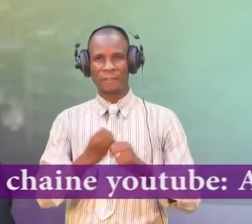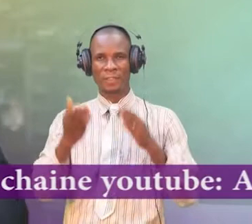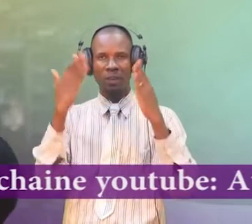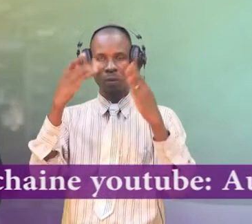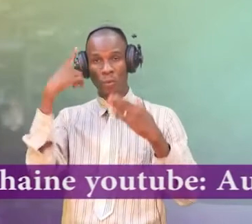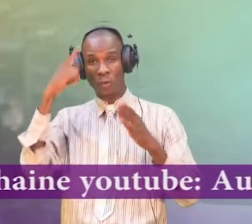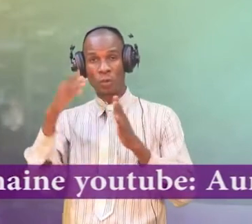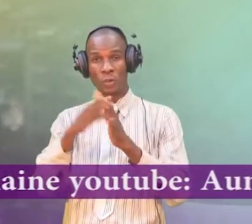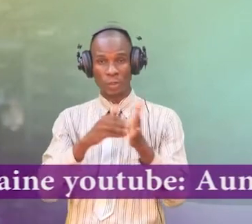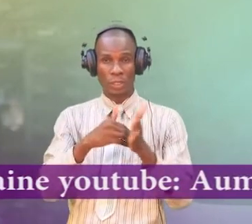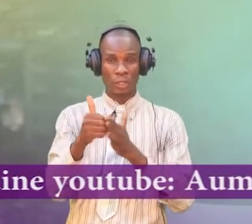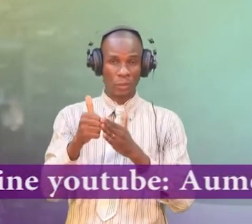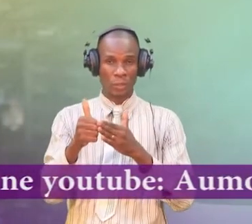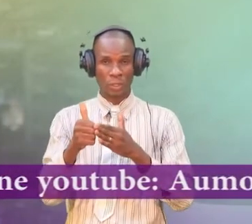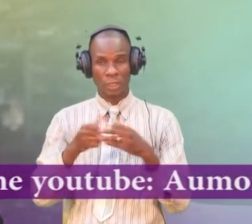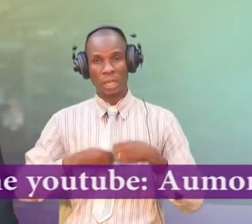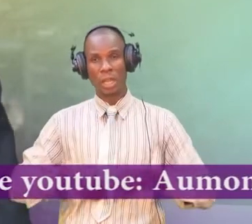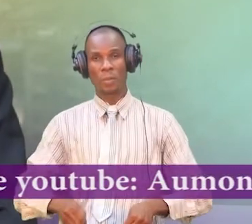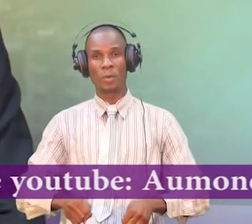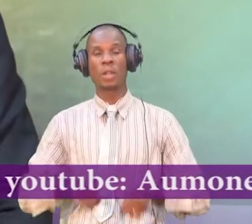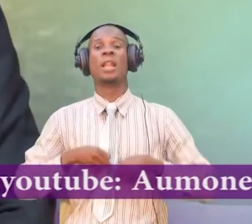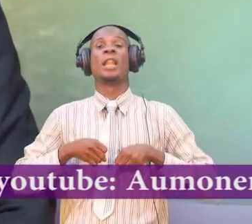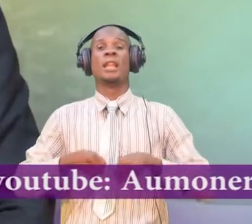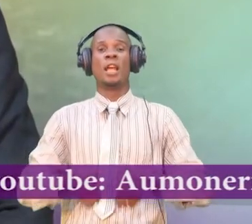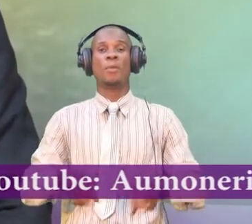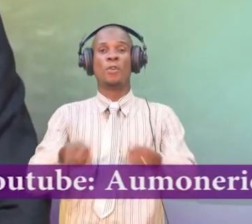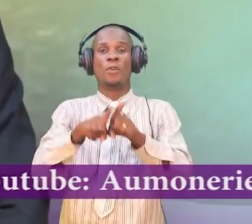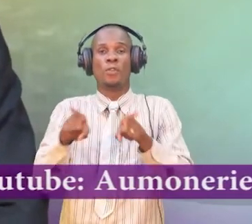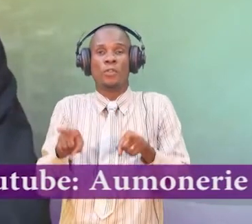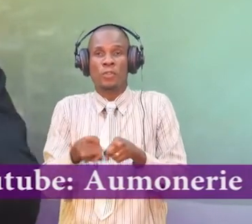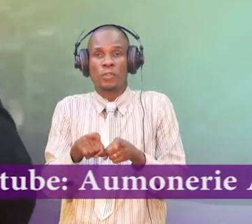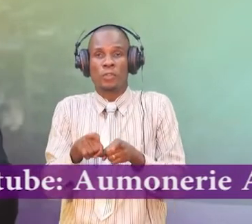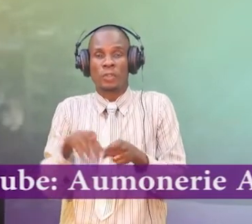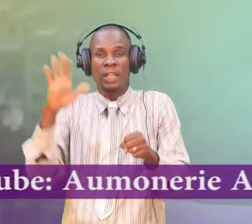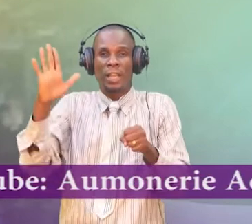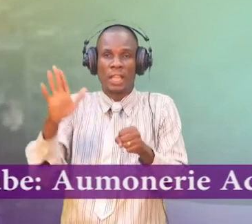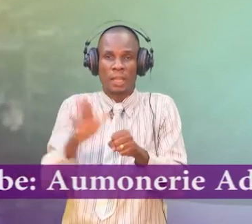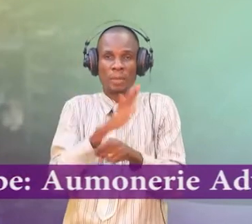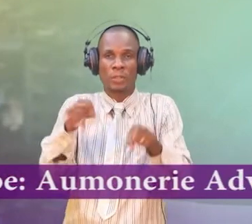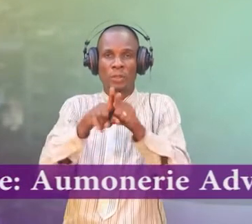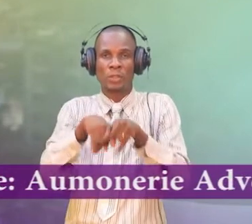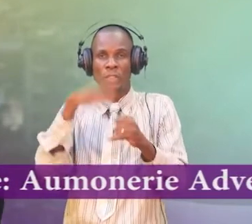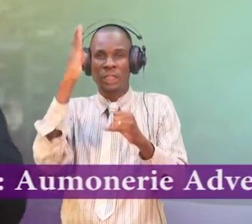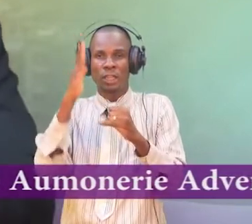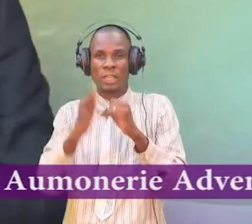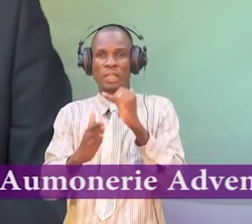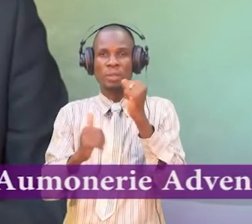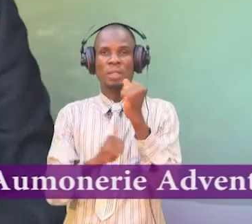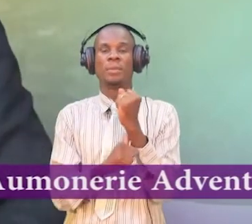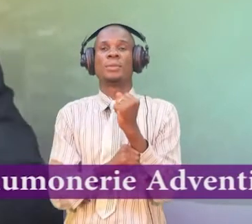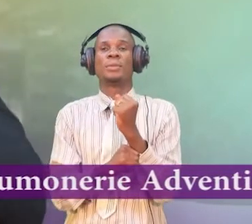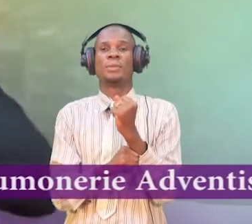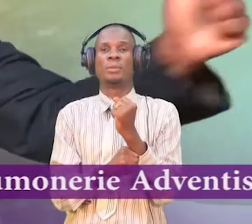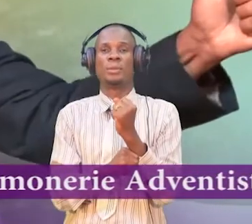Ekulusu ezali elonga monene ya Nzambe na nzela na Yesu Kristo, na nzela ya ekulusu. Ezalaki epai